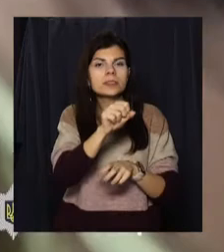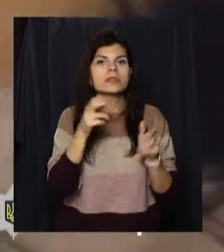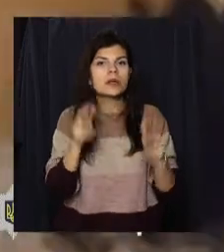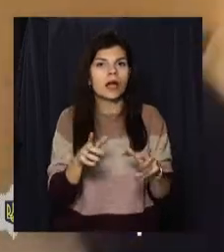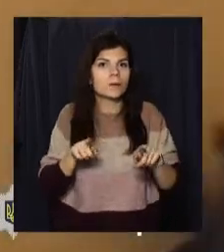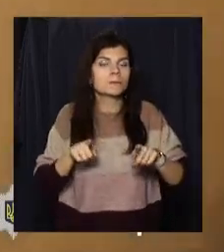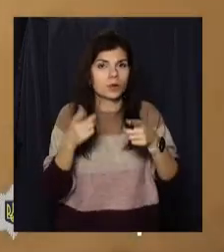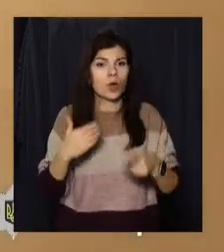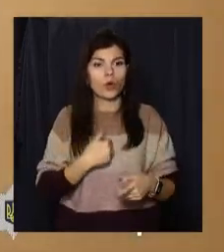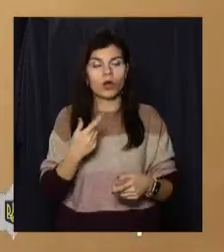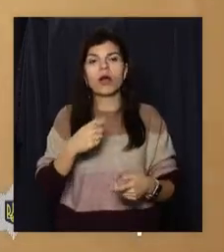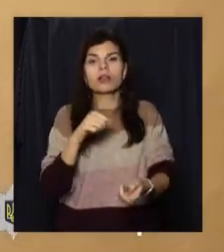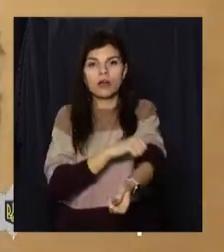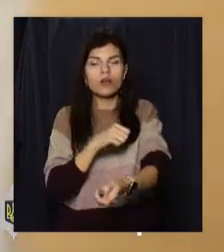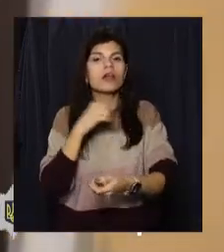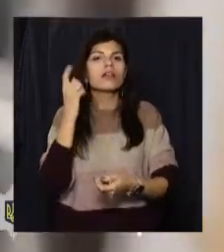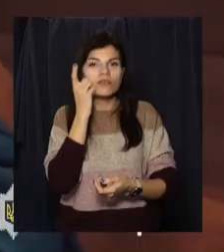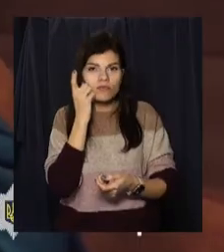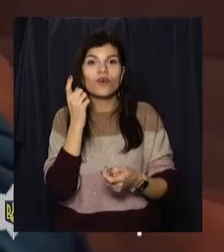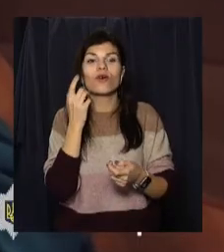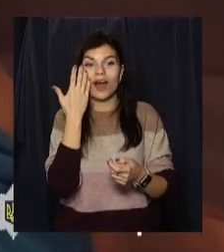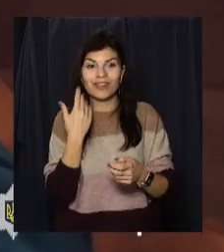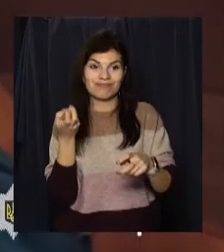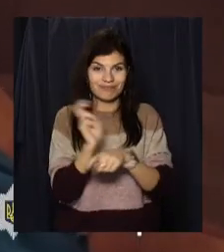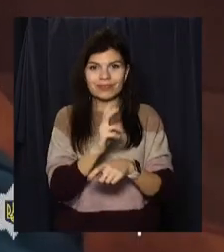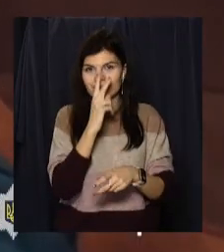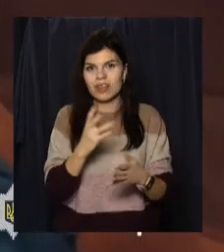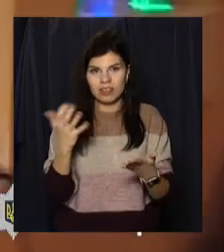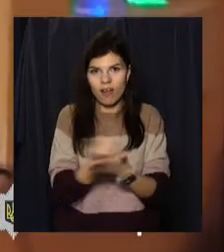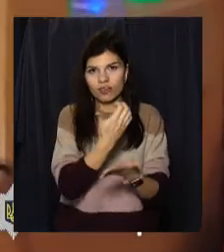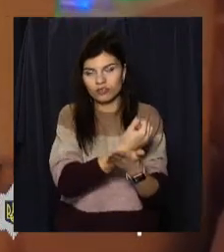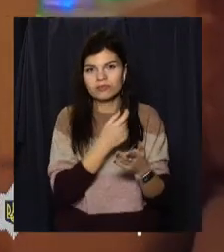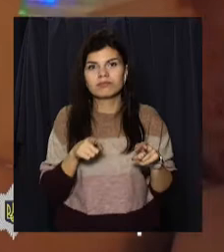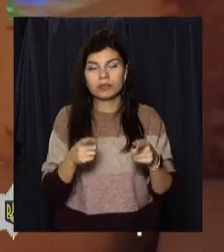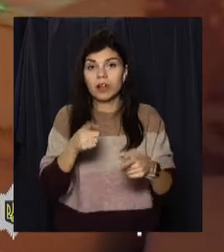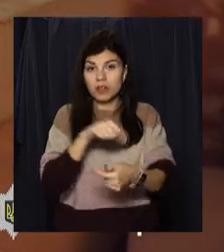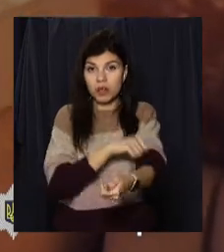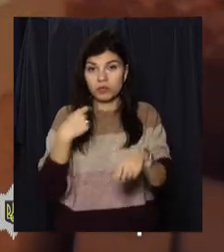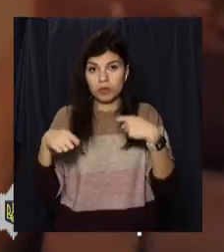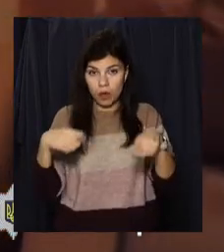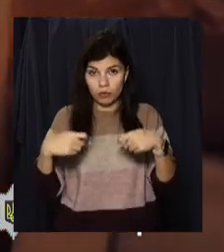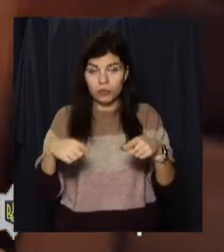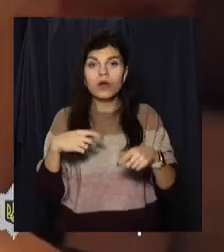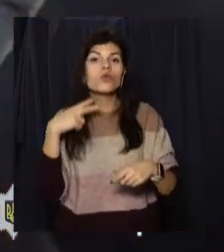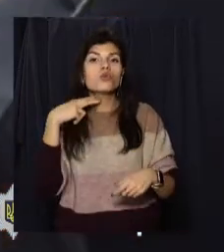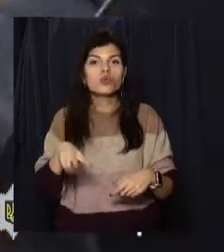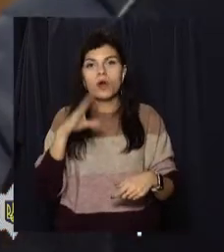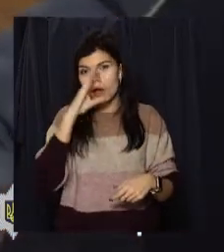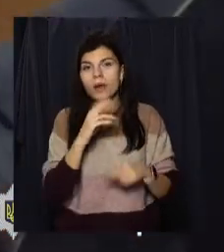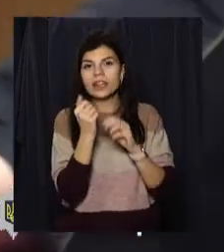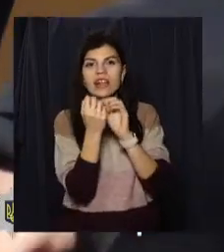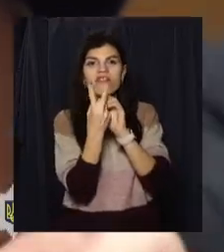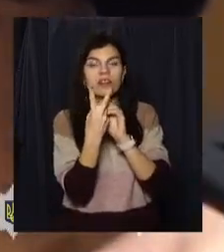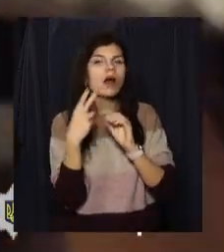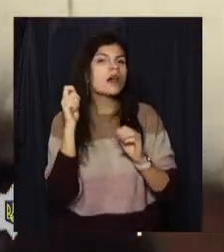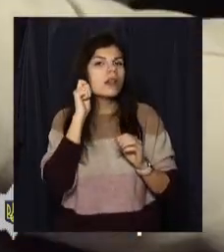вилучили наркотики, зброю, мобільні телефони, банківські картки і гроші. За продаж наркотиків за грати можуть потрапити на 12